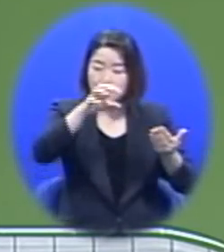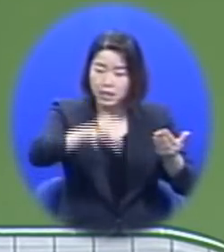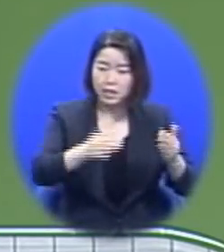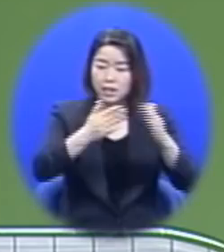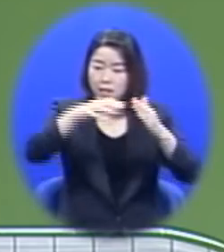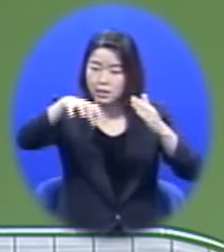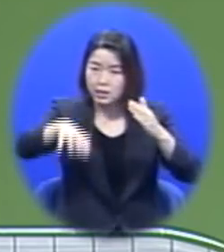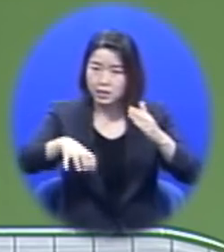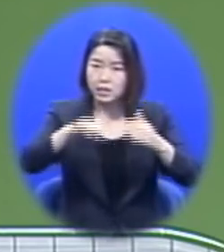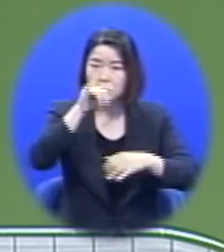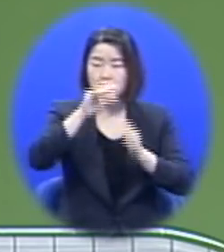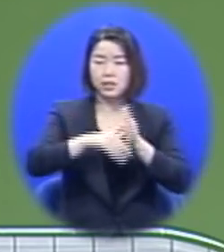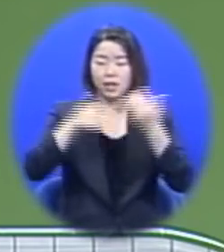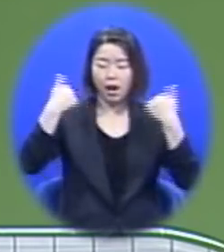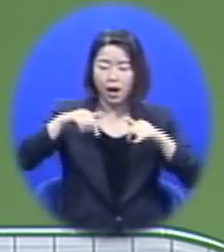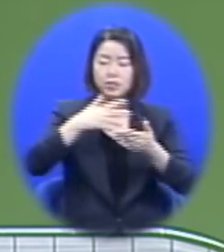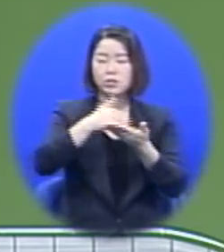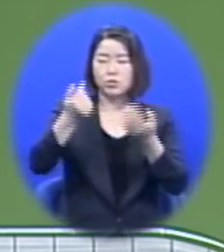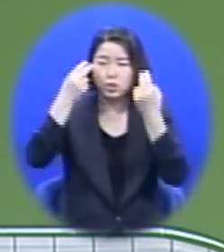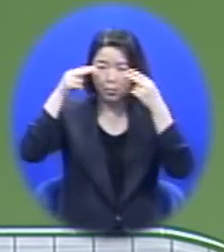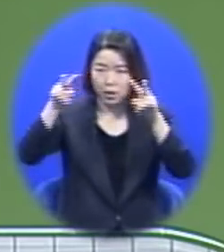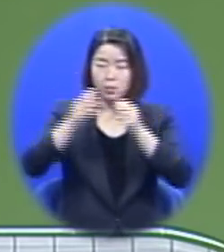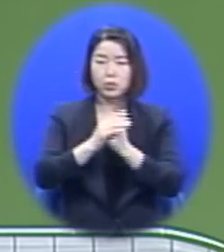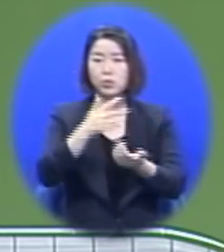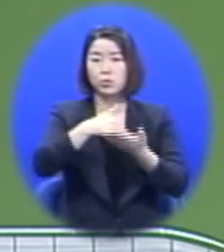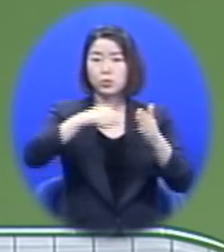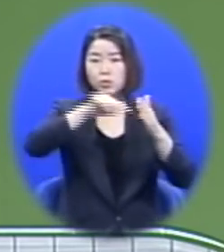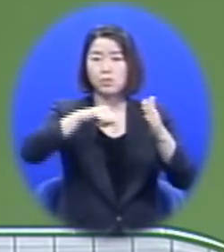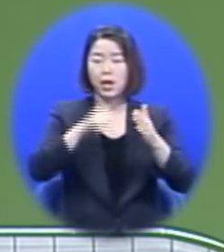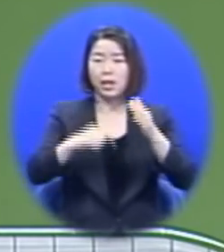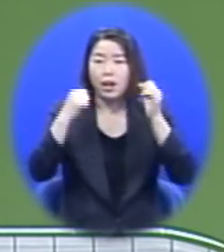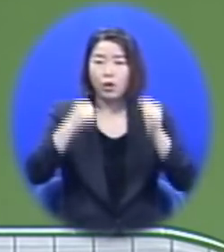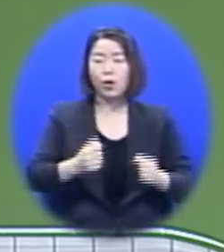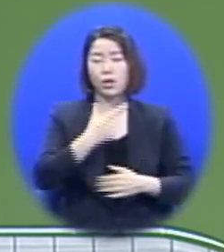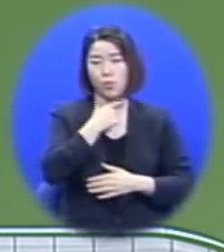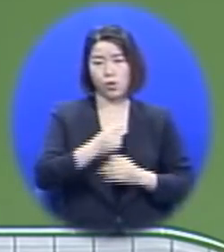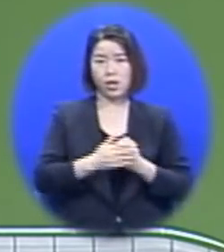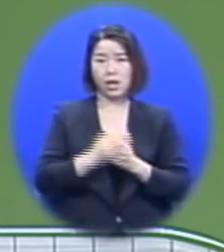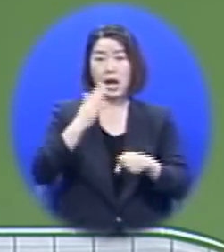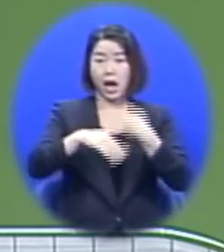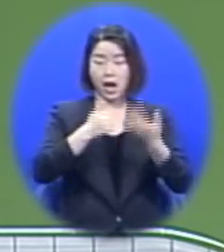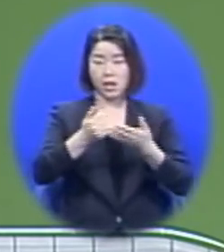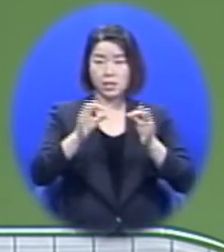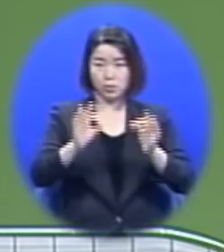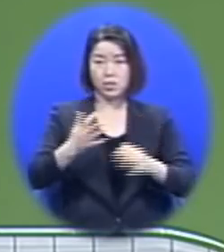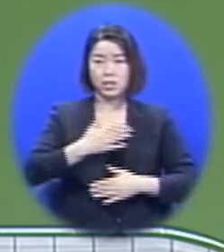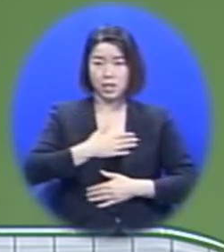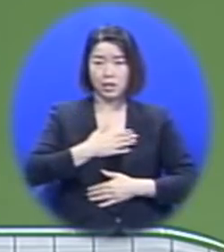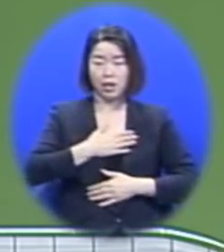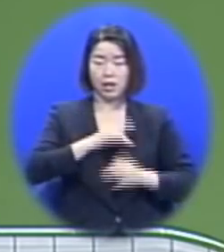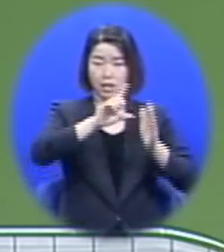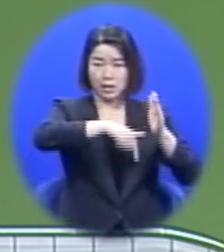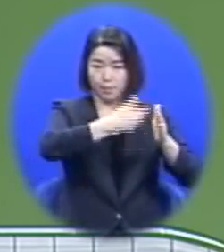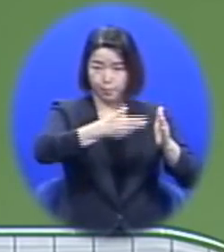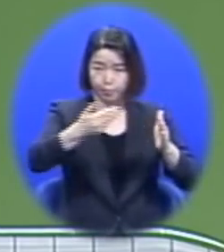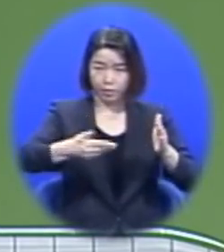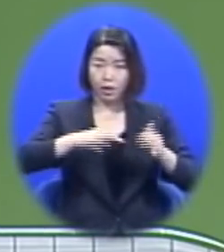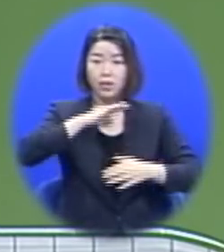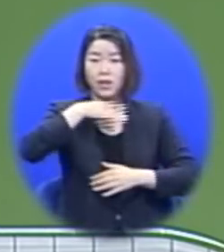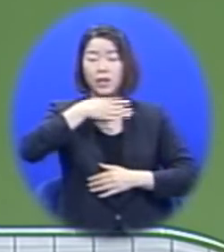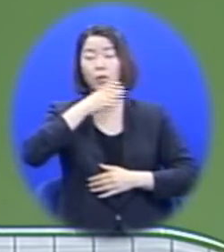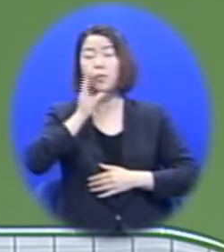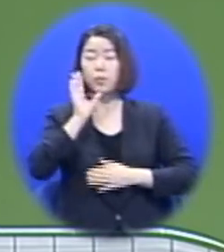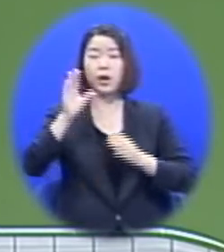때도 항상 주님을 바라보고 주님 안에 거하기를 원합니다. 하나님, 제가 이제는 세월이 지나고 나이가